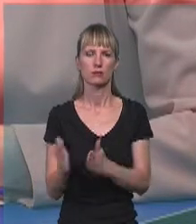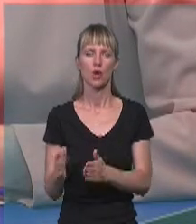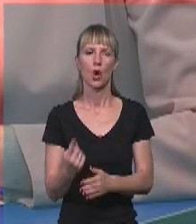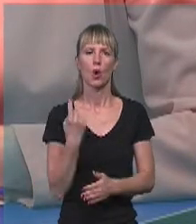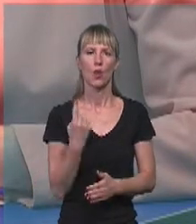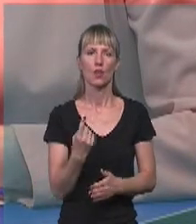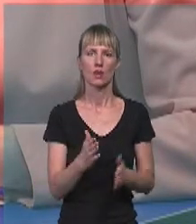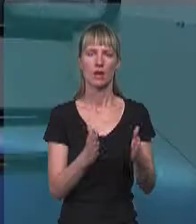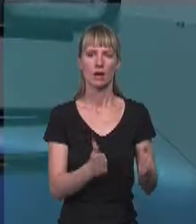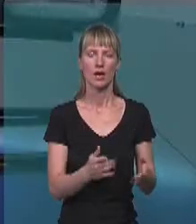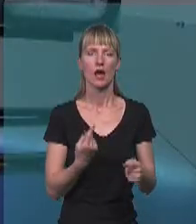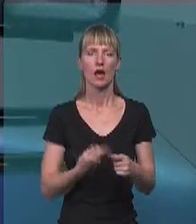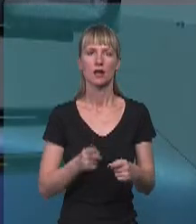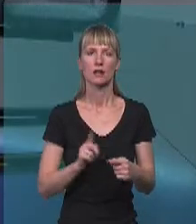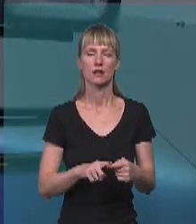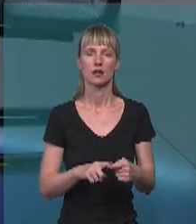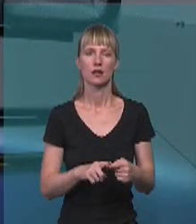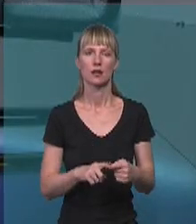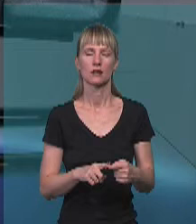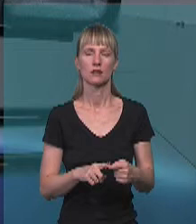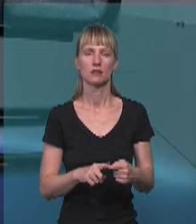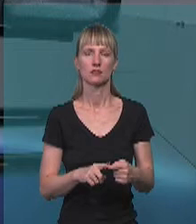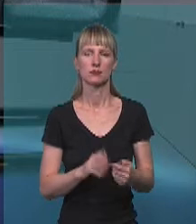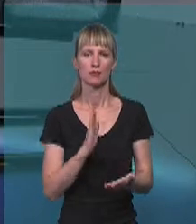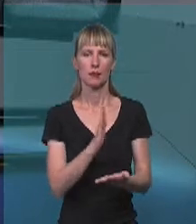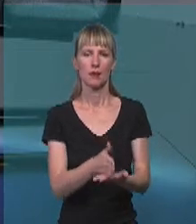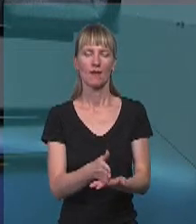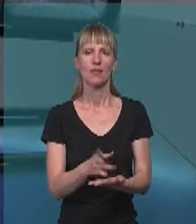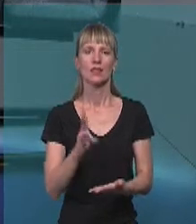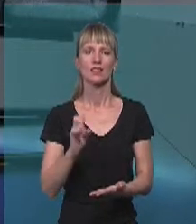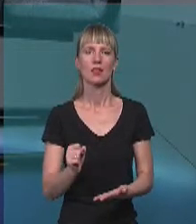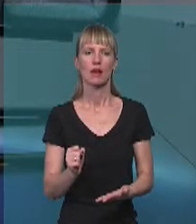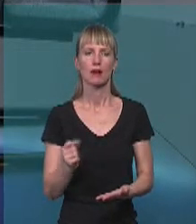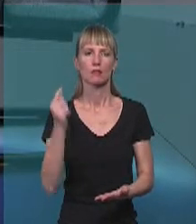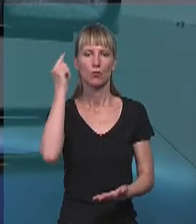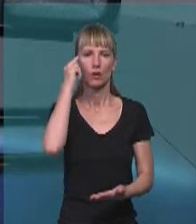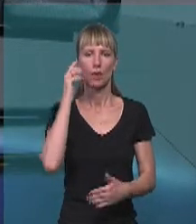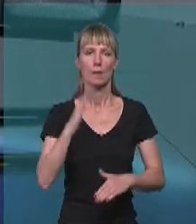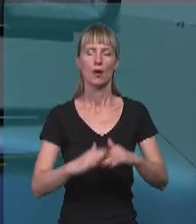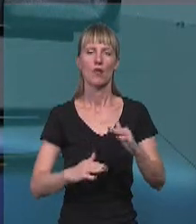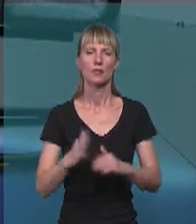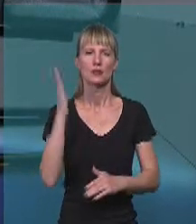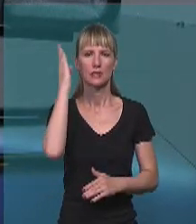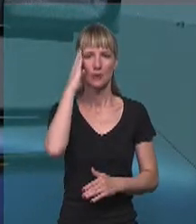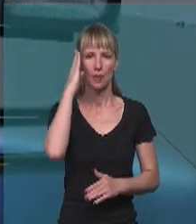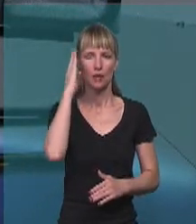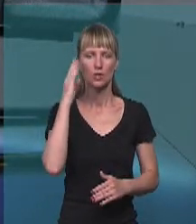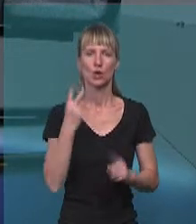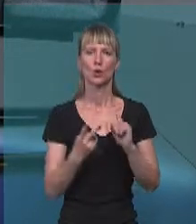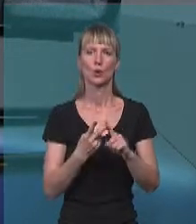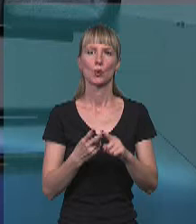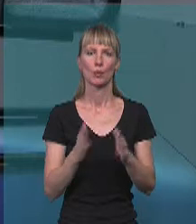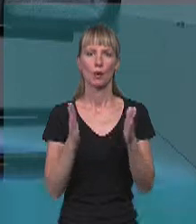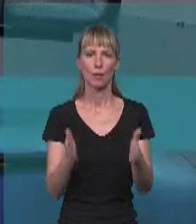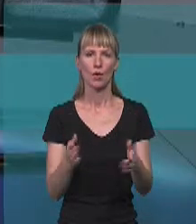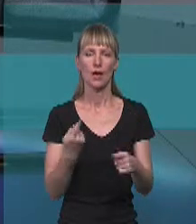Один блок націлений, ну, спрямований на визначення професійних здібностей, другий блок